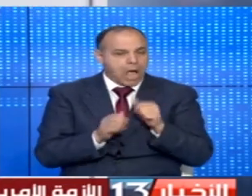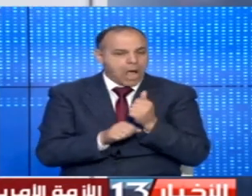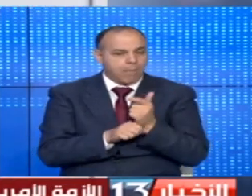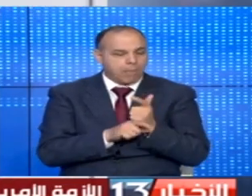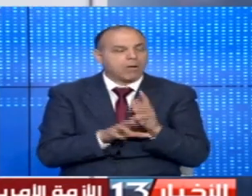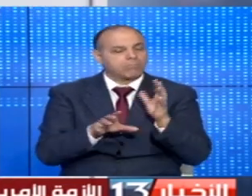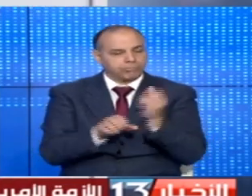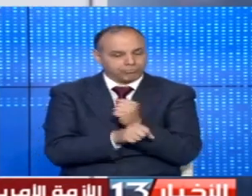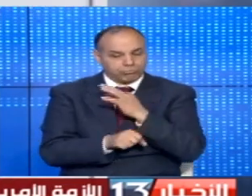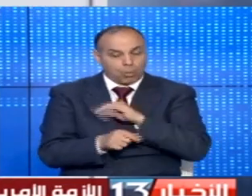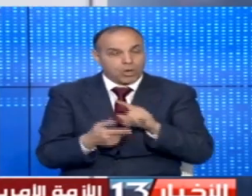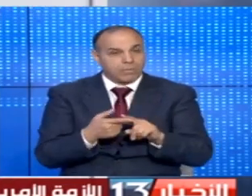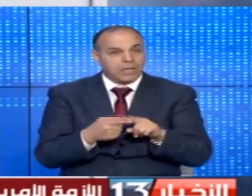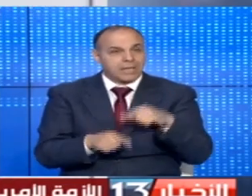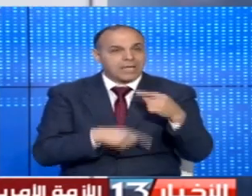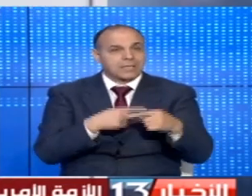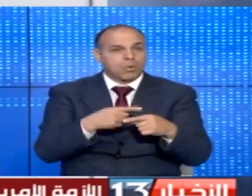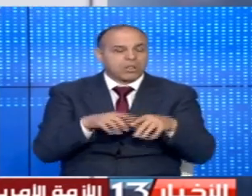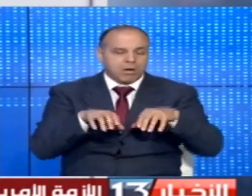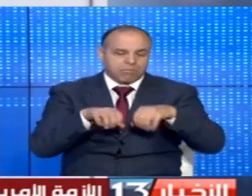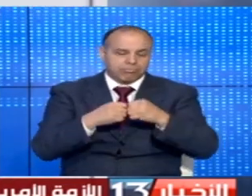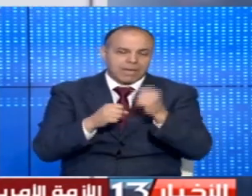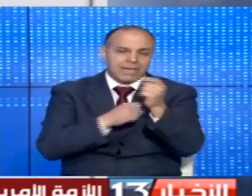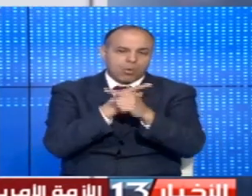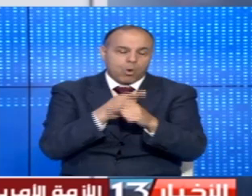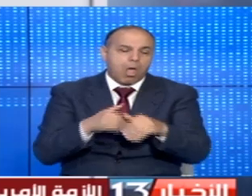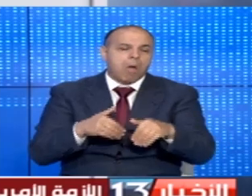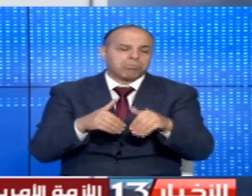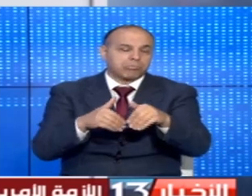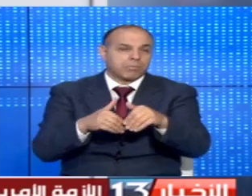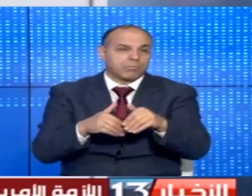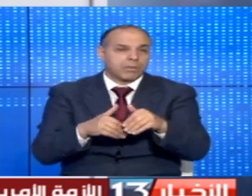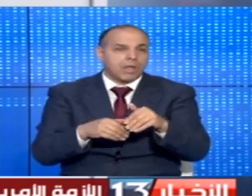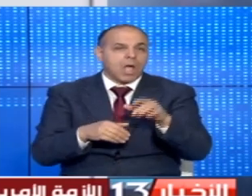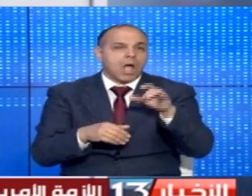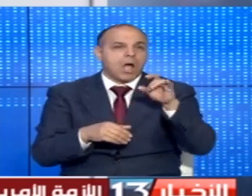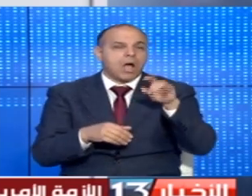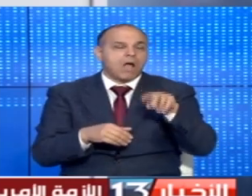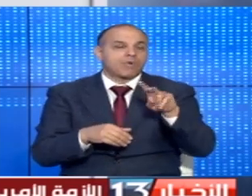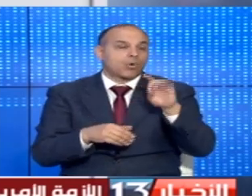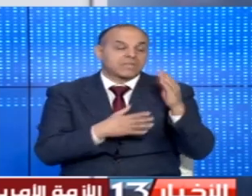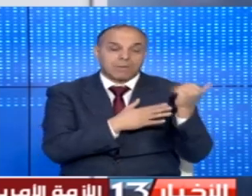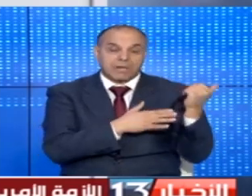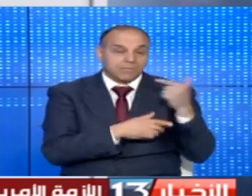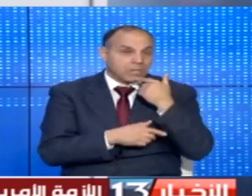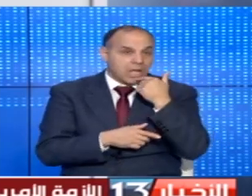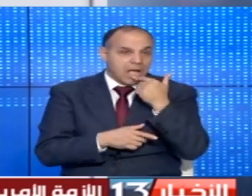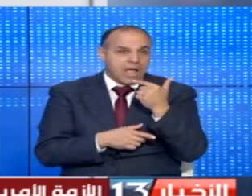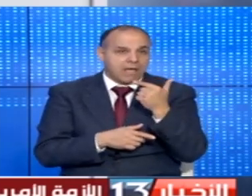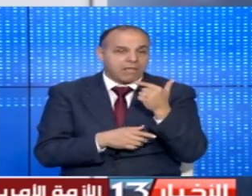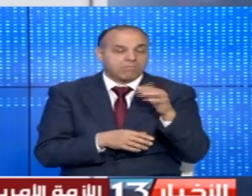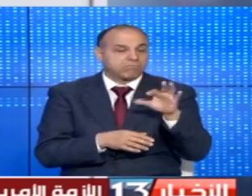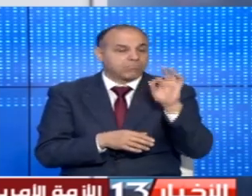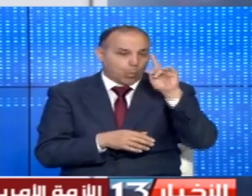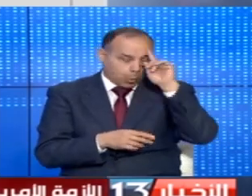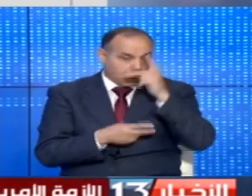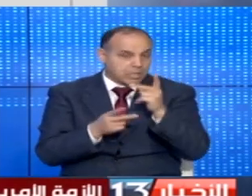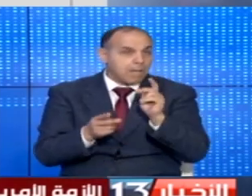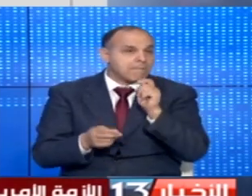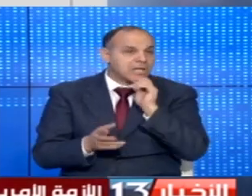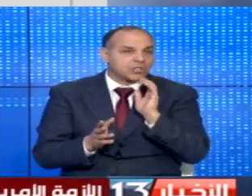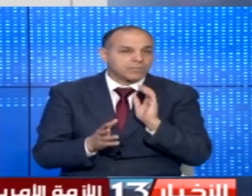عامين اذا واصلت انتهاك الاتفاق النووي المبرم في خمسه عشر والفين وان هذا ليس خيارا مطروحا